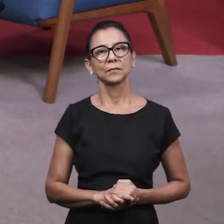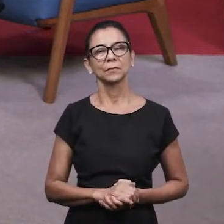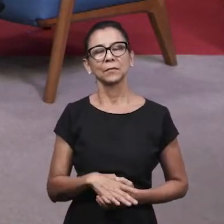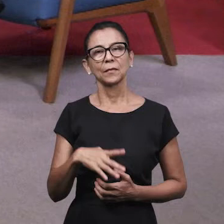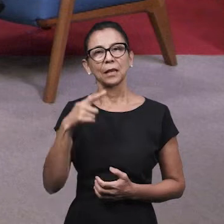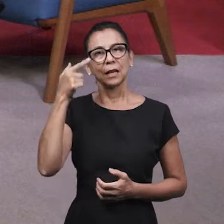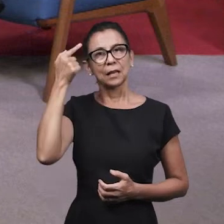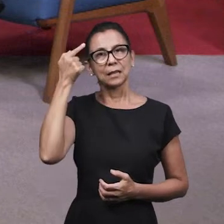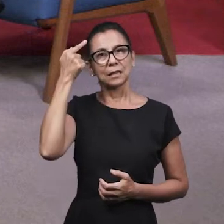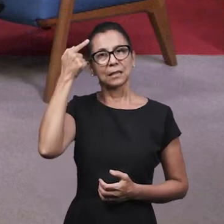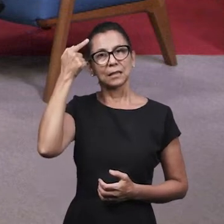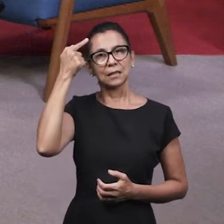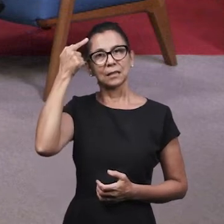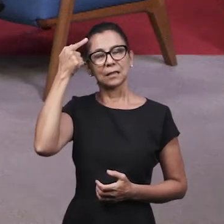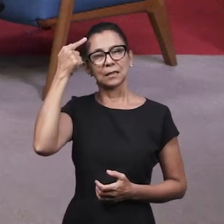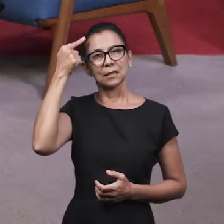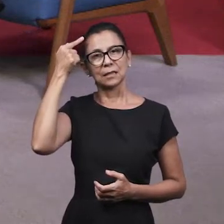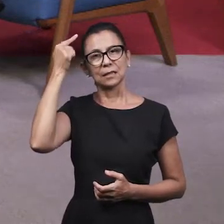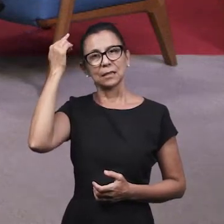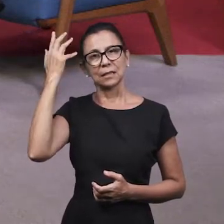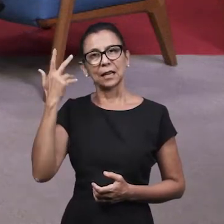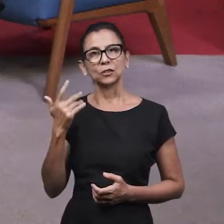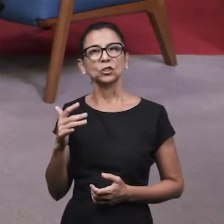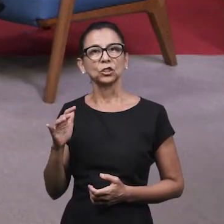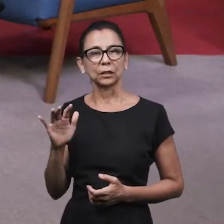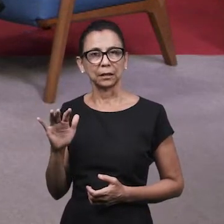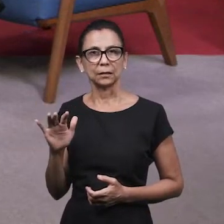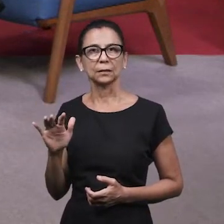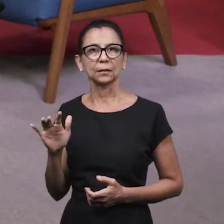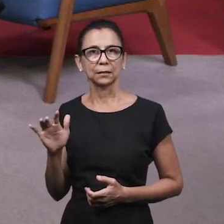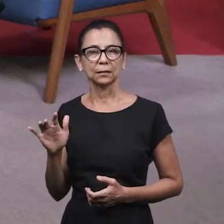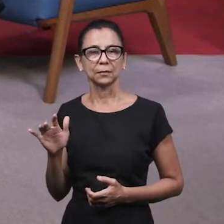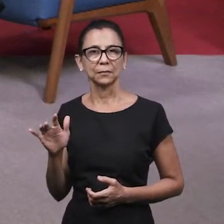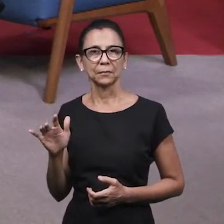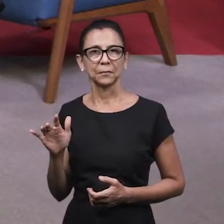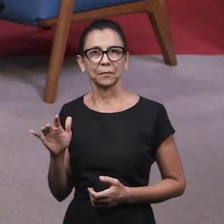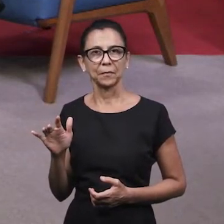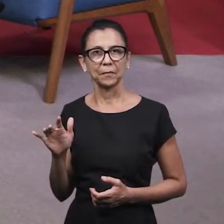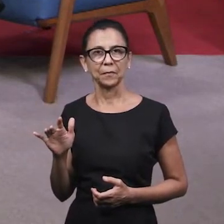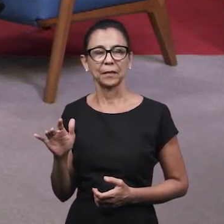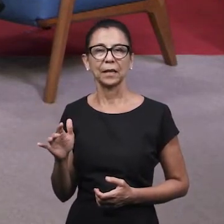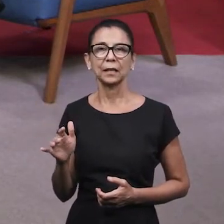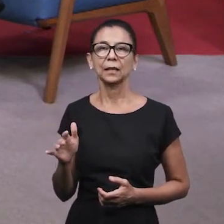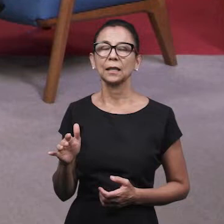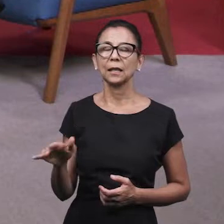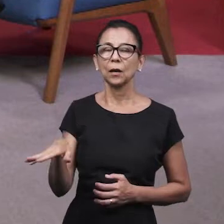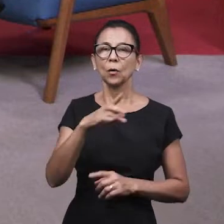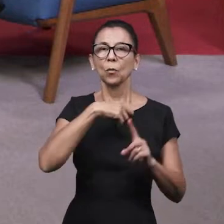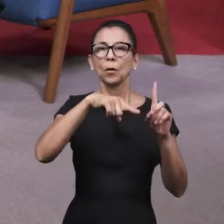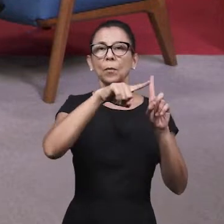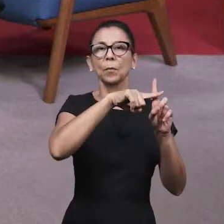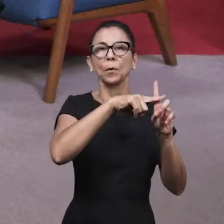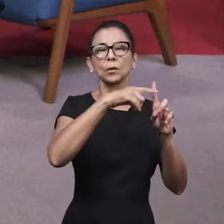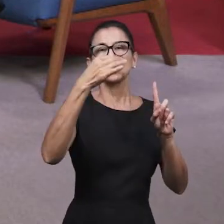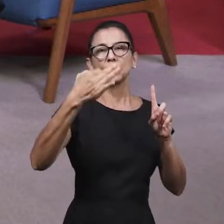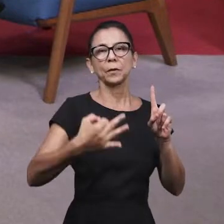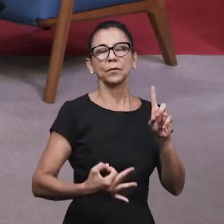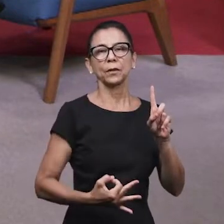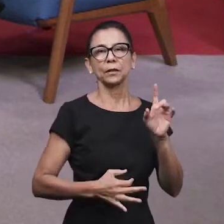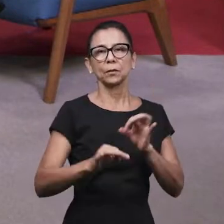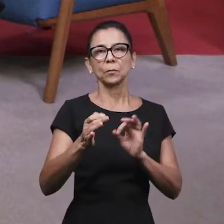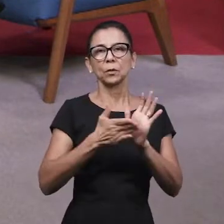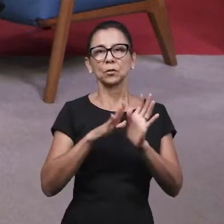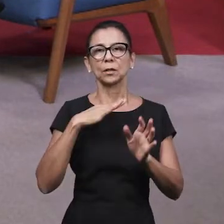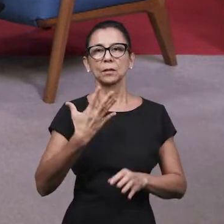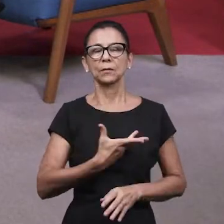Jésus est dans le projet parfait de Dieu. Parce que 7, c'est le nombre de la perfection. C'est le projet parfait. Pourquoi? Pour